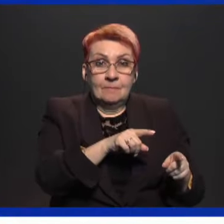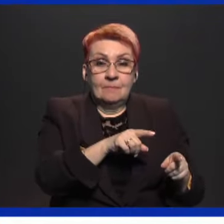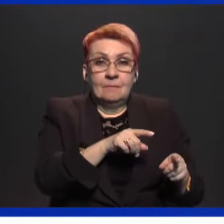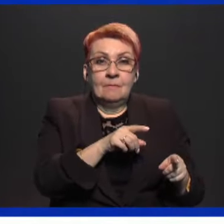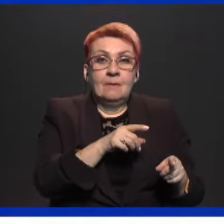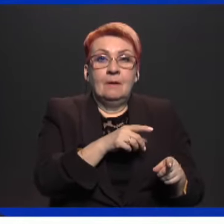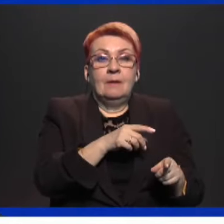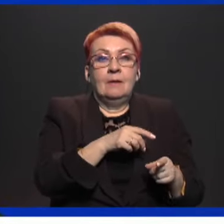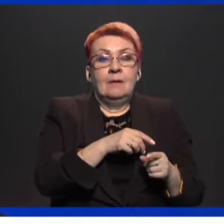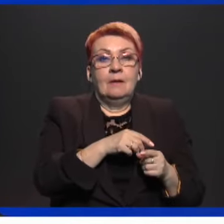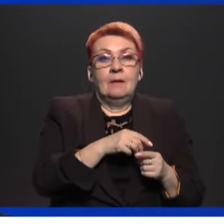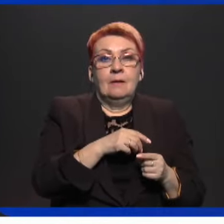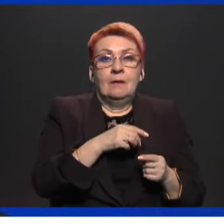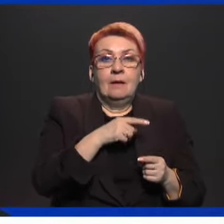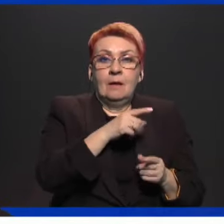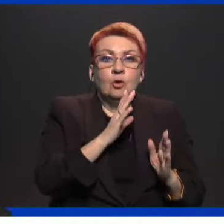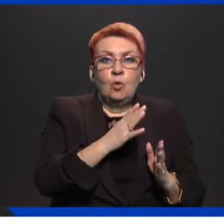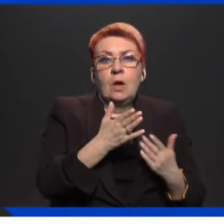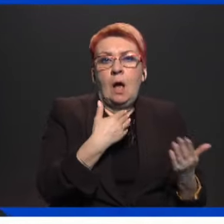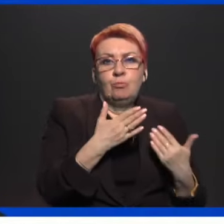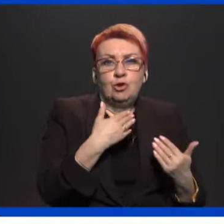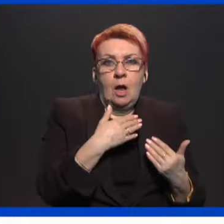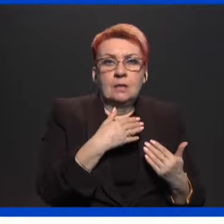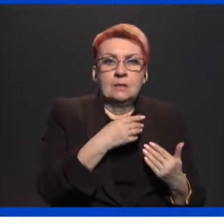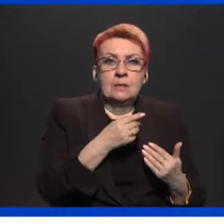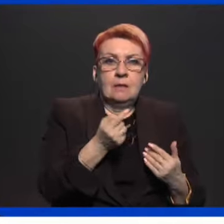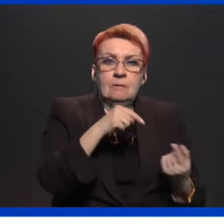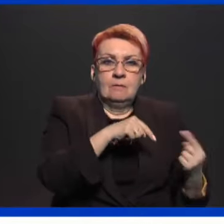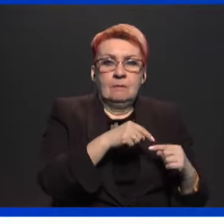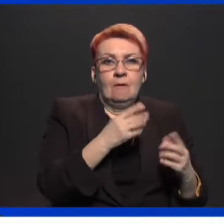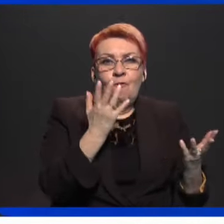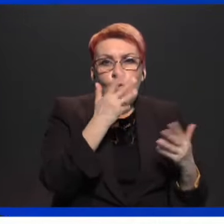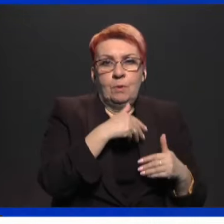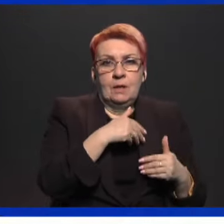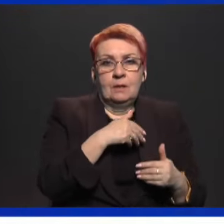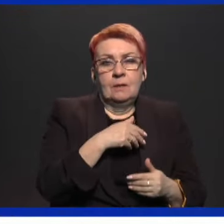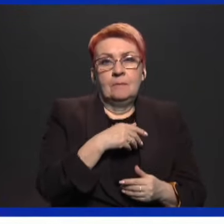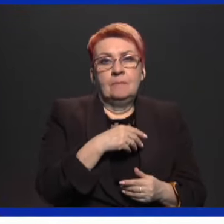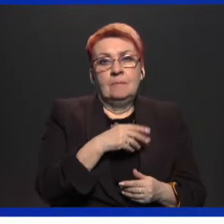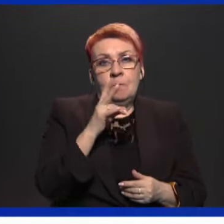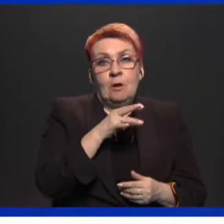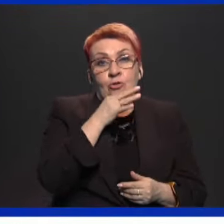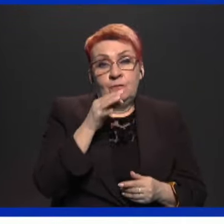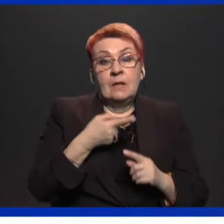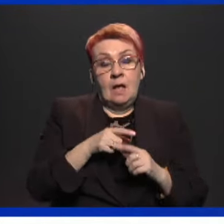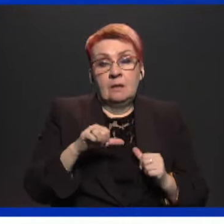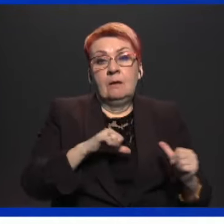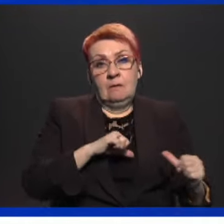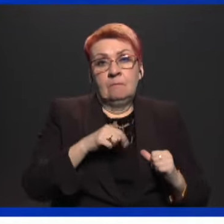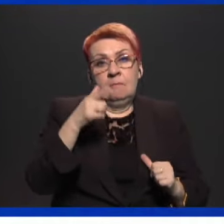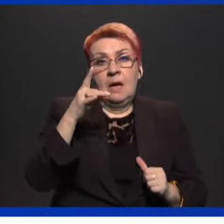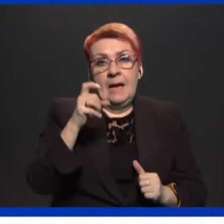нет никакой близости, кроме общения? Вы знаете, я считаю, что это грех. Конечно. Однозначно. Почему? Потому